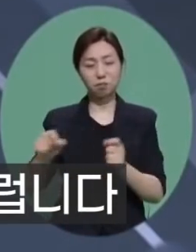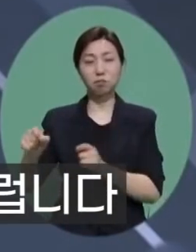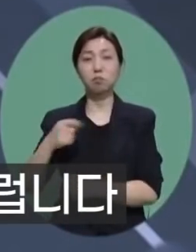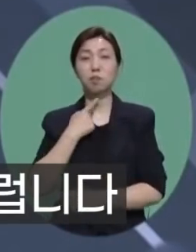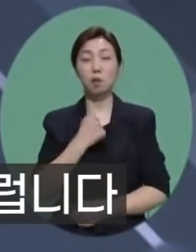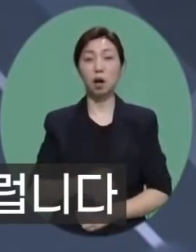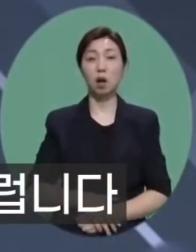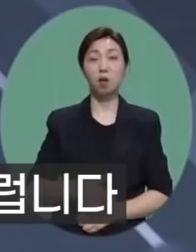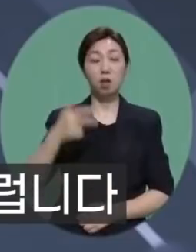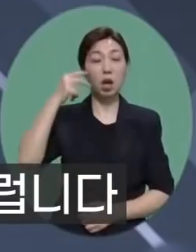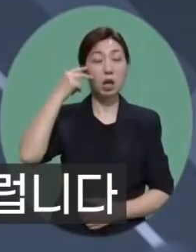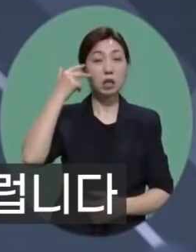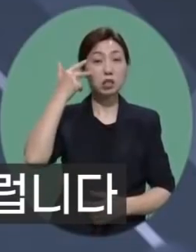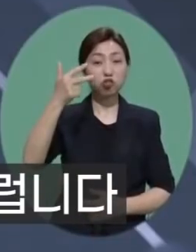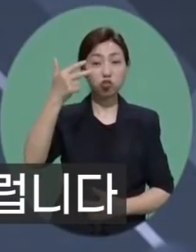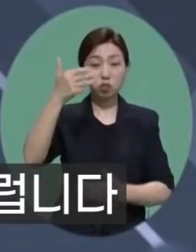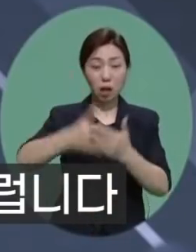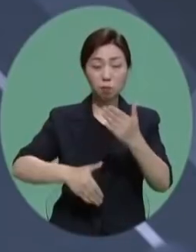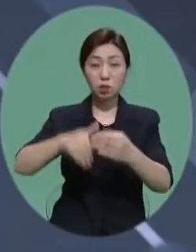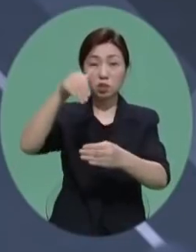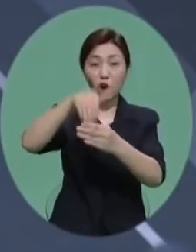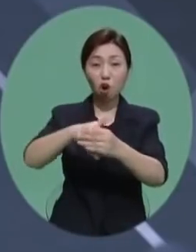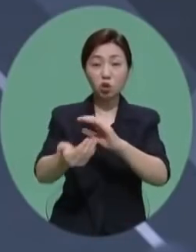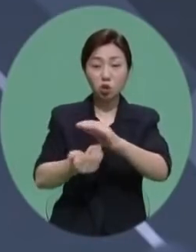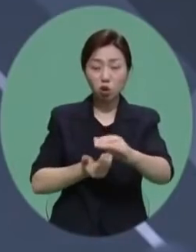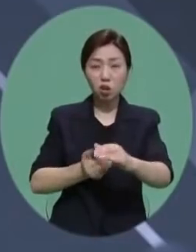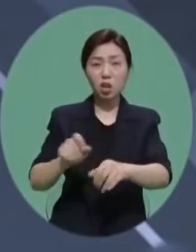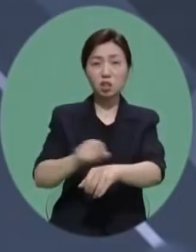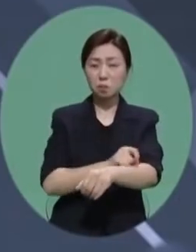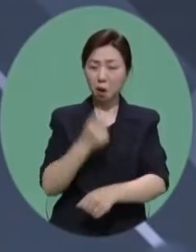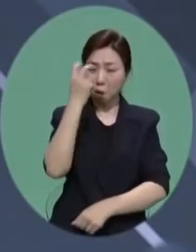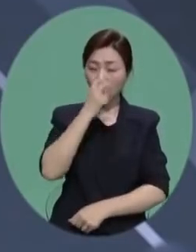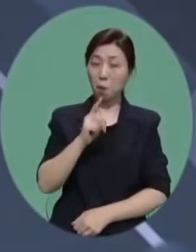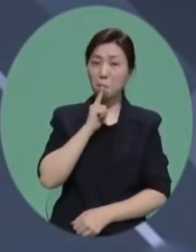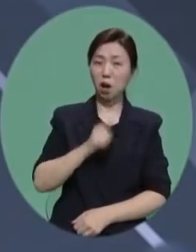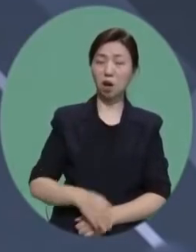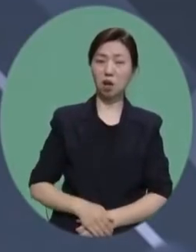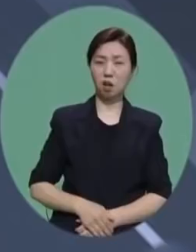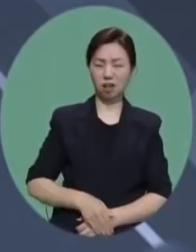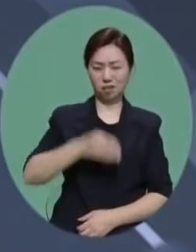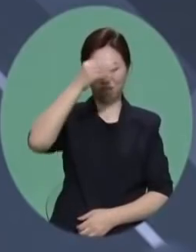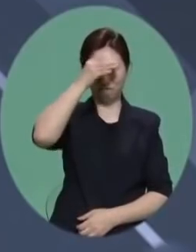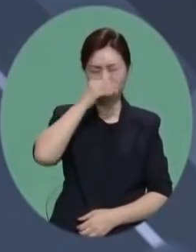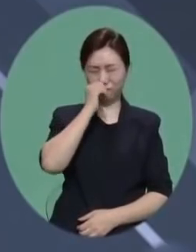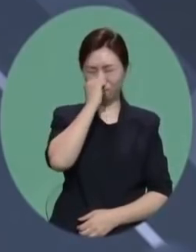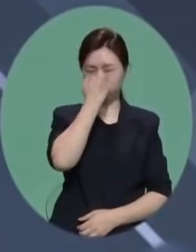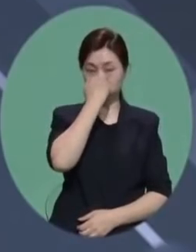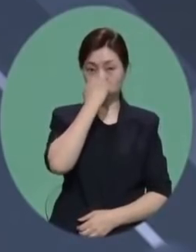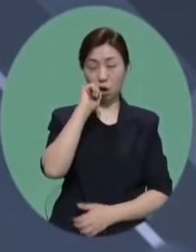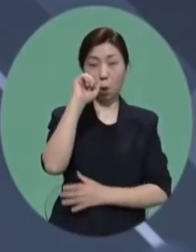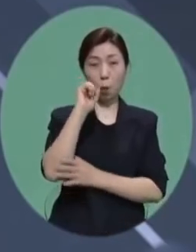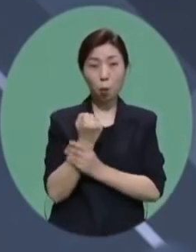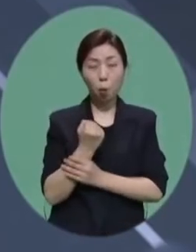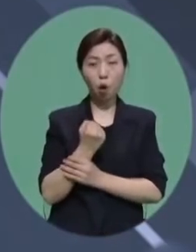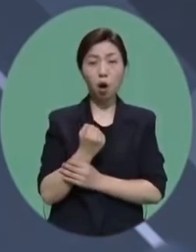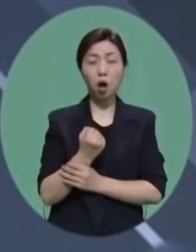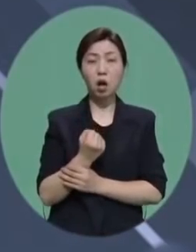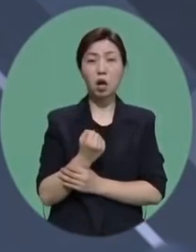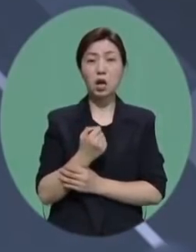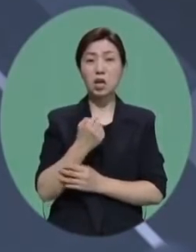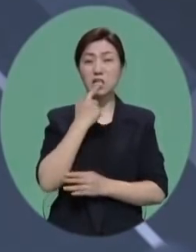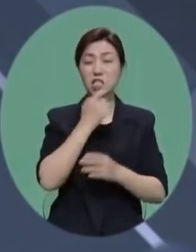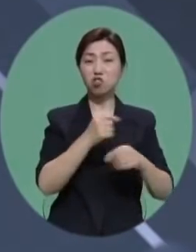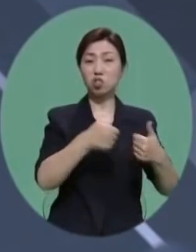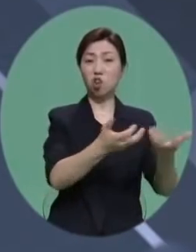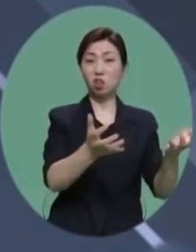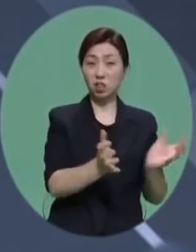남겨놓고 또 특검을 하자 그럽니다. 이렇게 후한무치하고 부패한 이 민주당 정권이